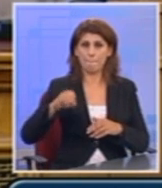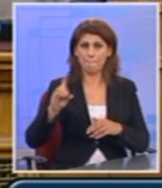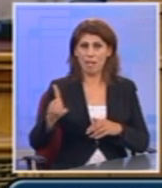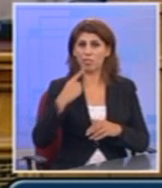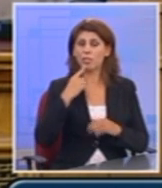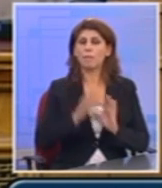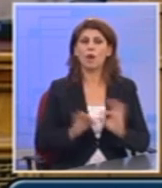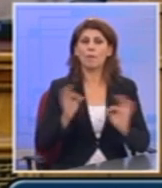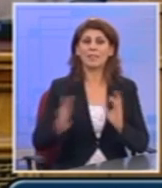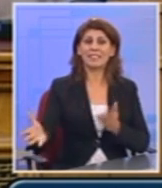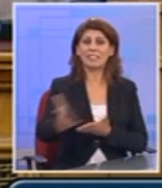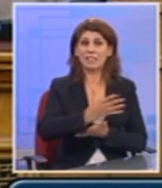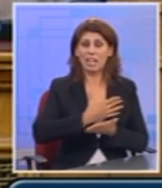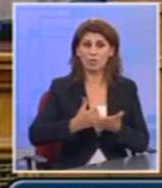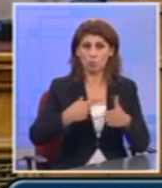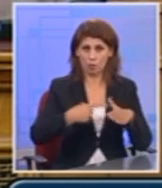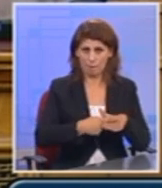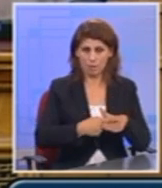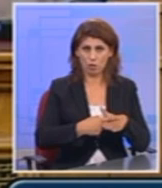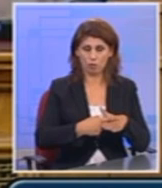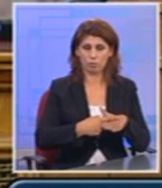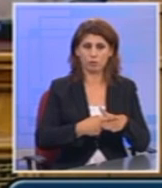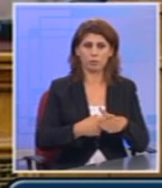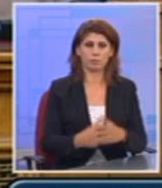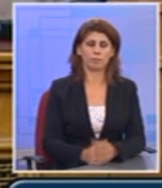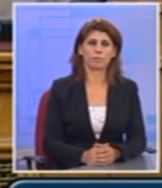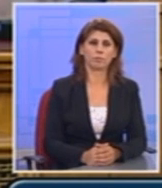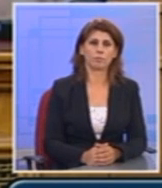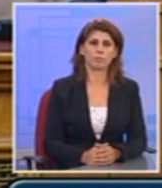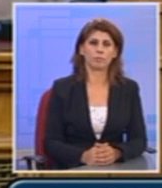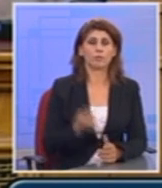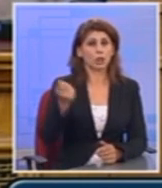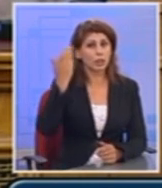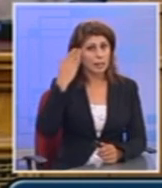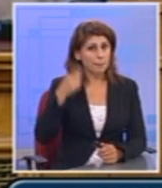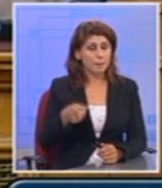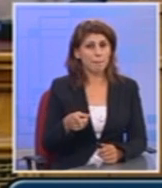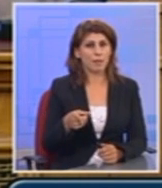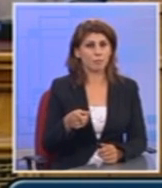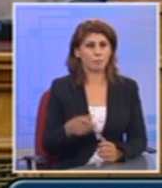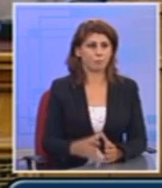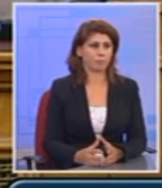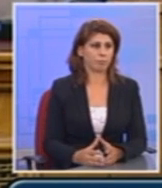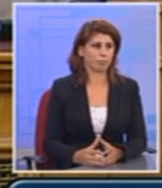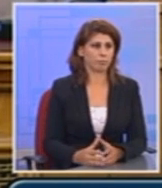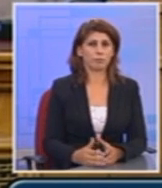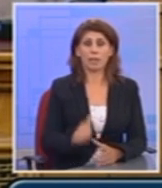ρητά ότι τα έσοδα του ταμείου μεταξύ των οποίων βέβαια το τίμημα από τις